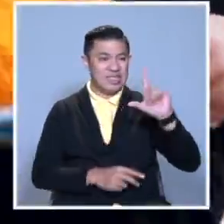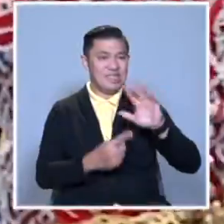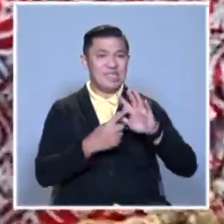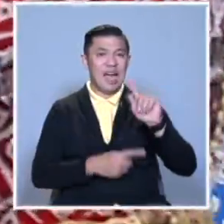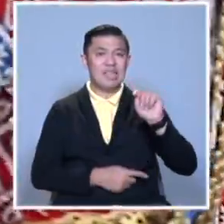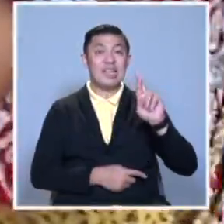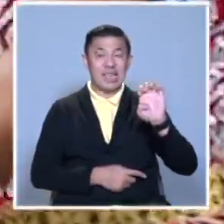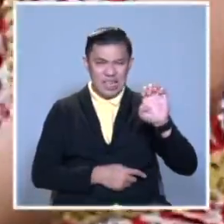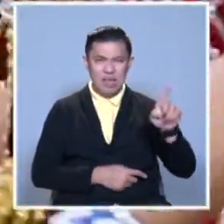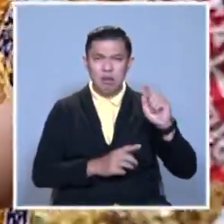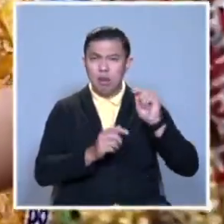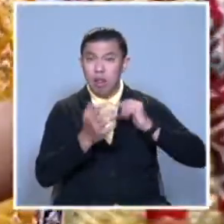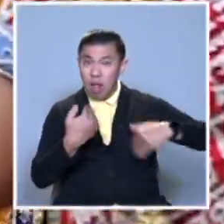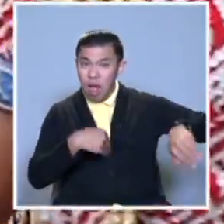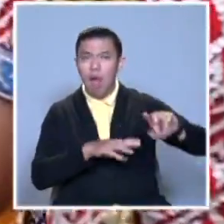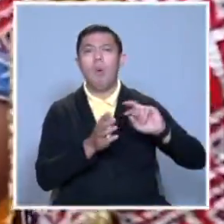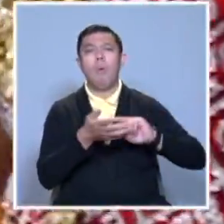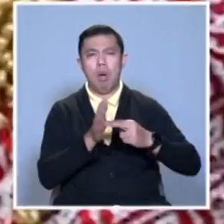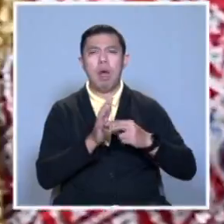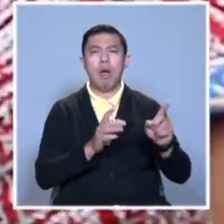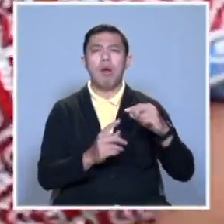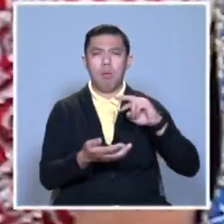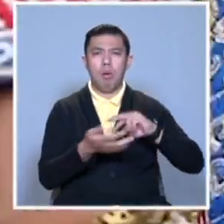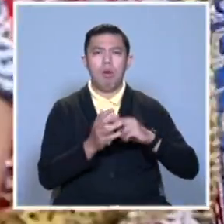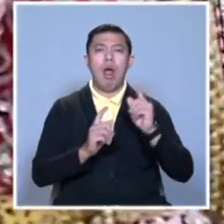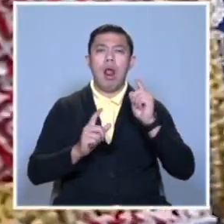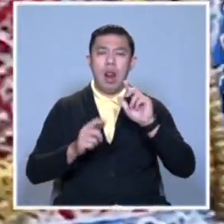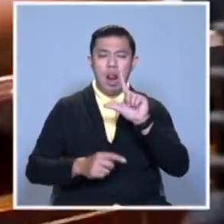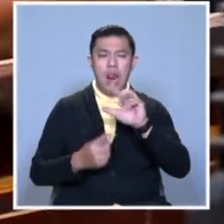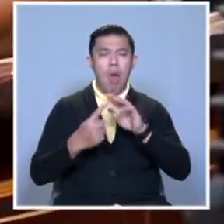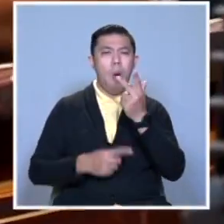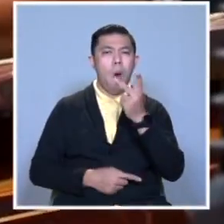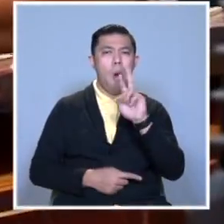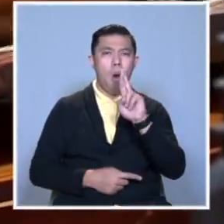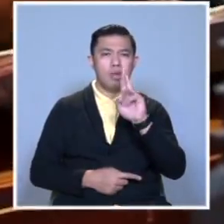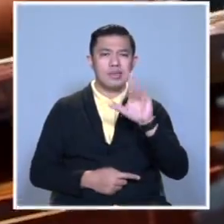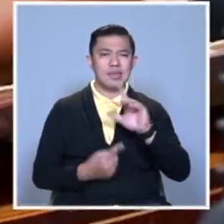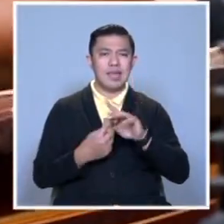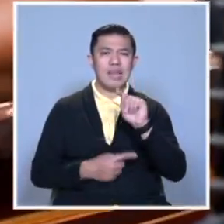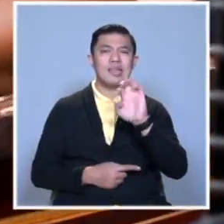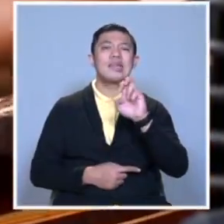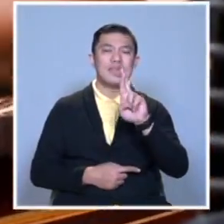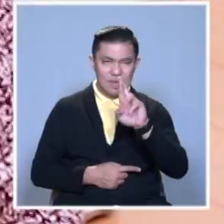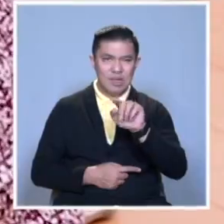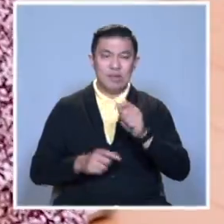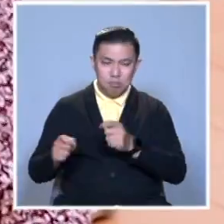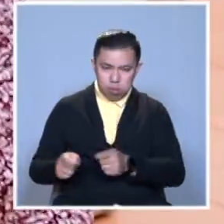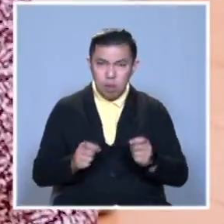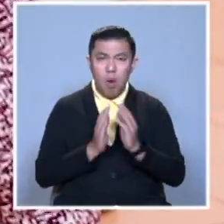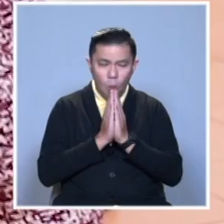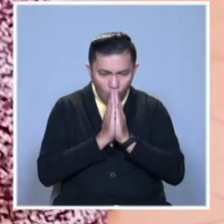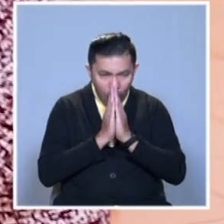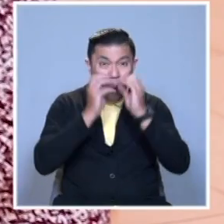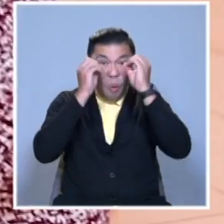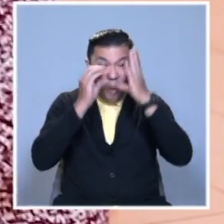ชาตรีบอกว่าการรำแก้บนเป็นส่วนหนึ่งของละครชาตรีเนื่องจากหยิบยกบทโหมโรงหรือบทไหว้ครูของละครช